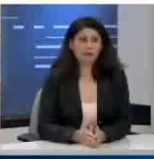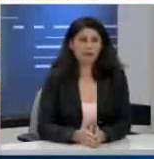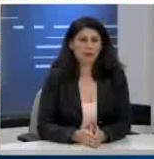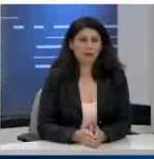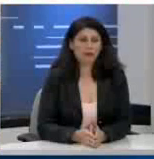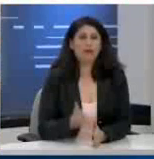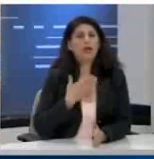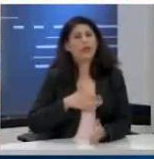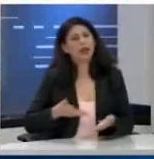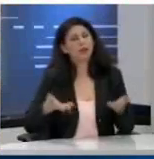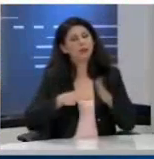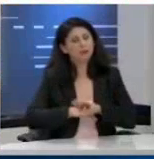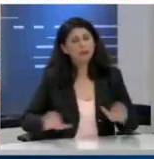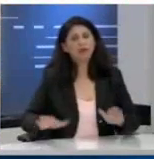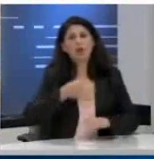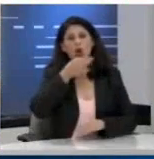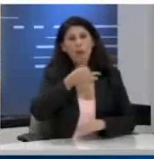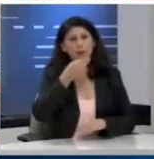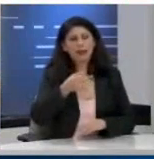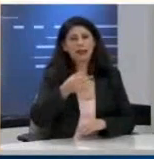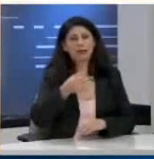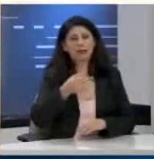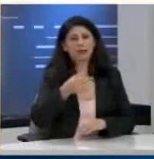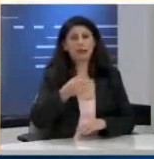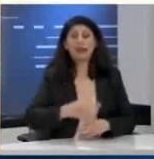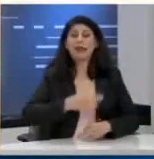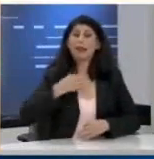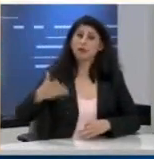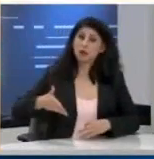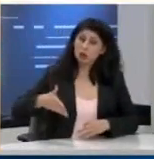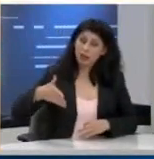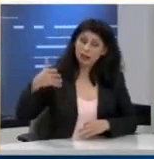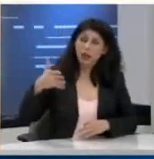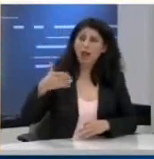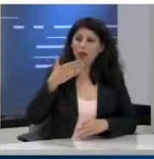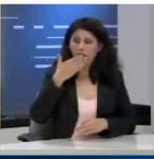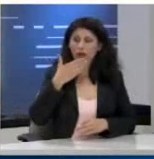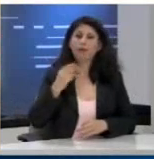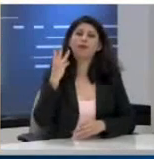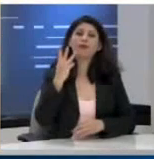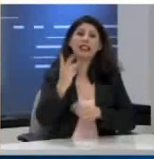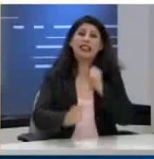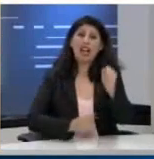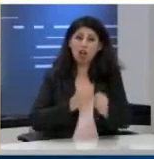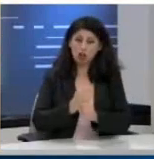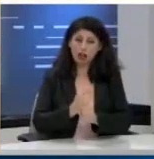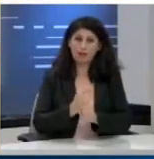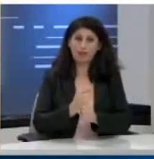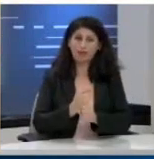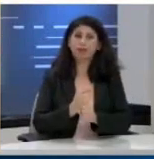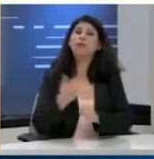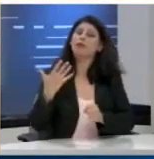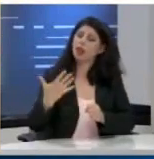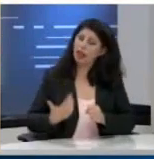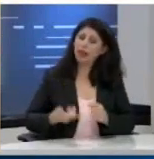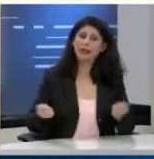Θέλω λοιπόν να κλείσω την ομιλία μου λέγοντας το εξής. Κύριε Μητσοτάκη, αυτά τα 3 χρόνια